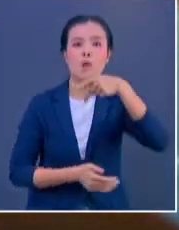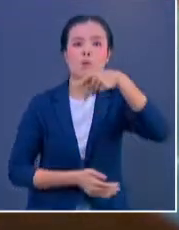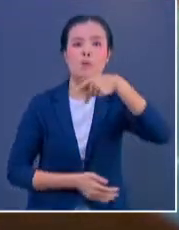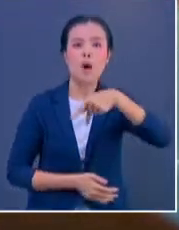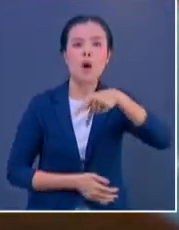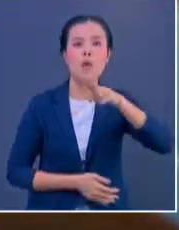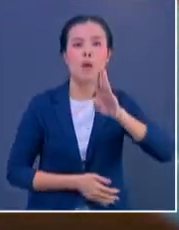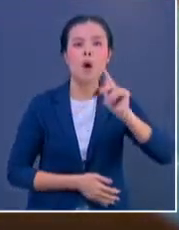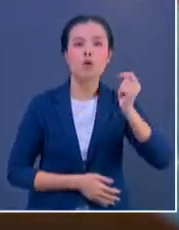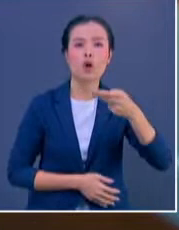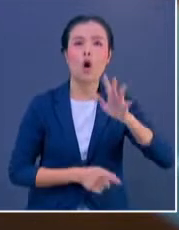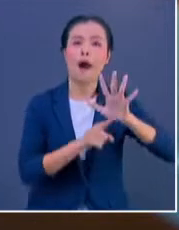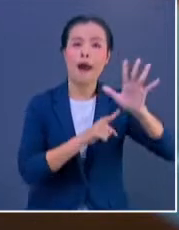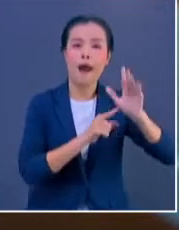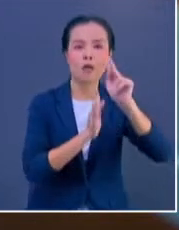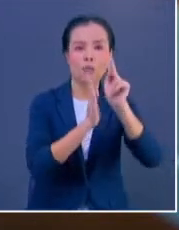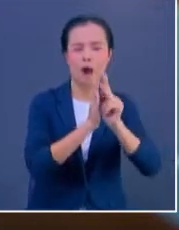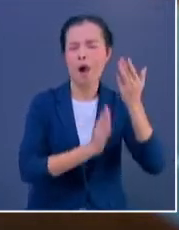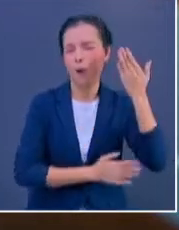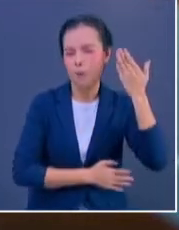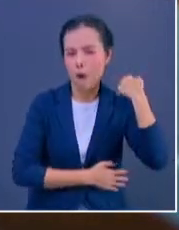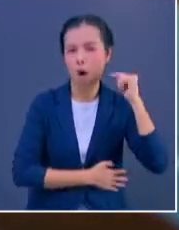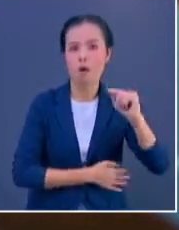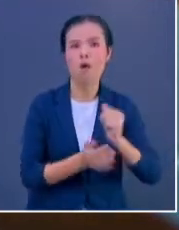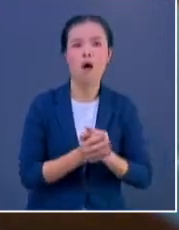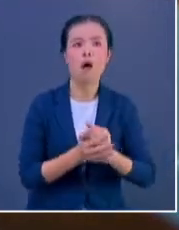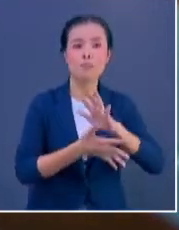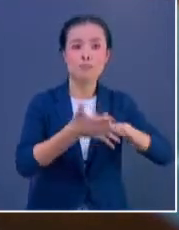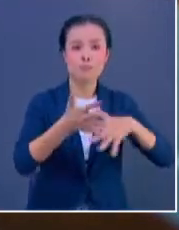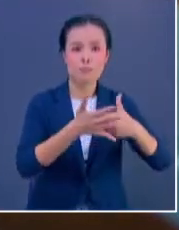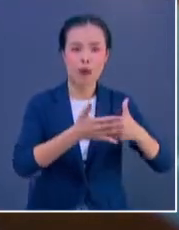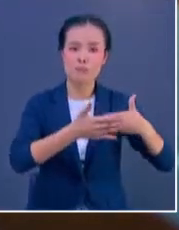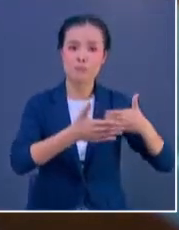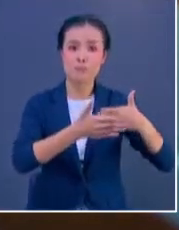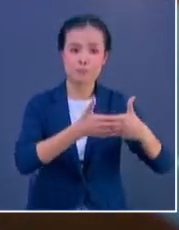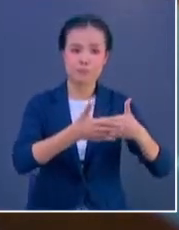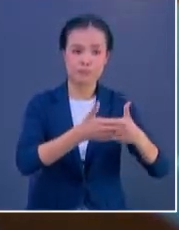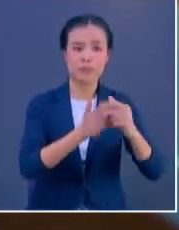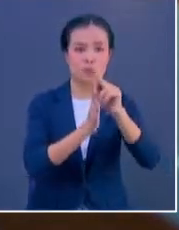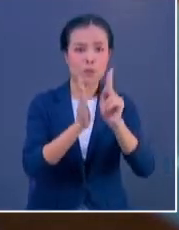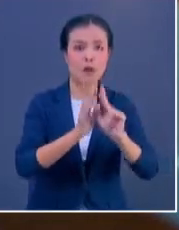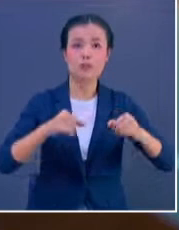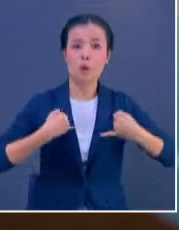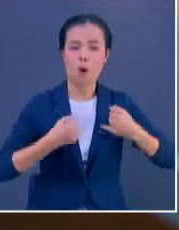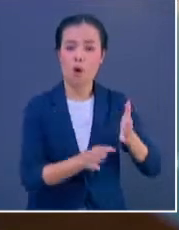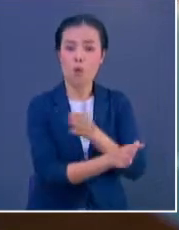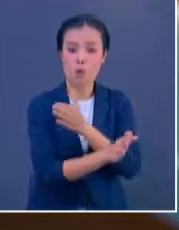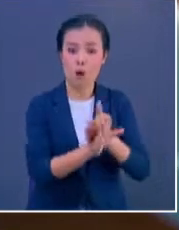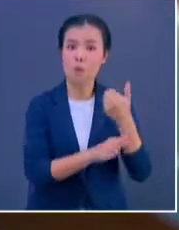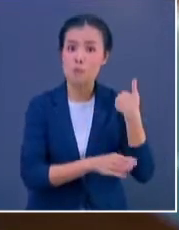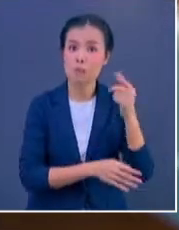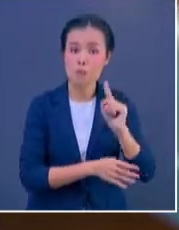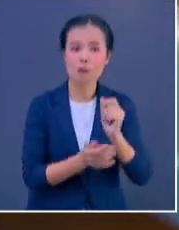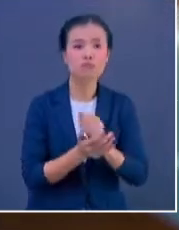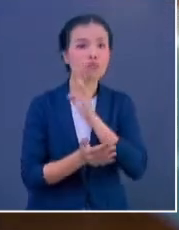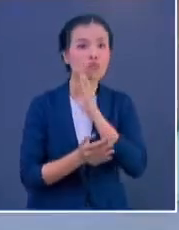นั่นอันนั้นเป็นกฎหมายในอดีต ครับ เพราะฉะนั้นก็ต้องไปดูเรียกว่าไทม์ไลน์ช่วงเวลาของกฎหมายที่ถูกออกมาว่าคุณครอบครองมาก่อนที่จะมีกฎหมายนี้ไหมถ้